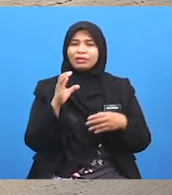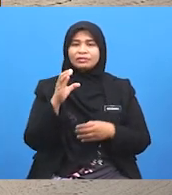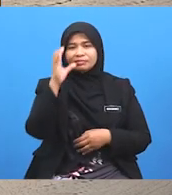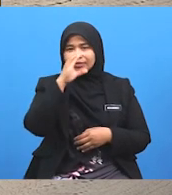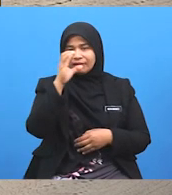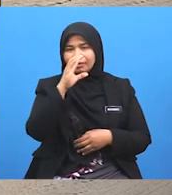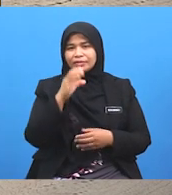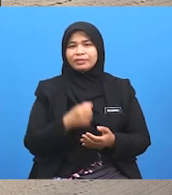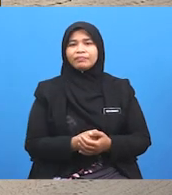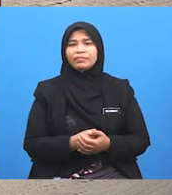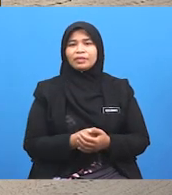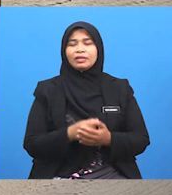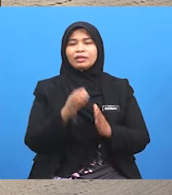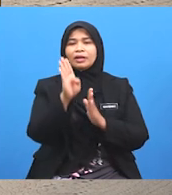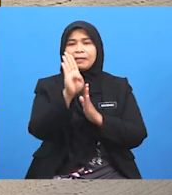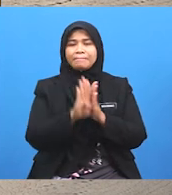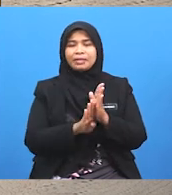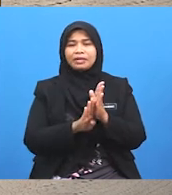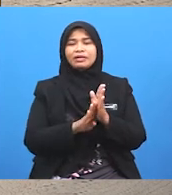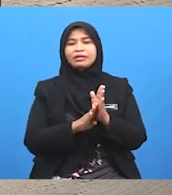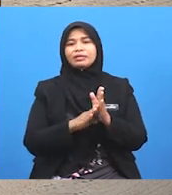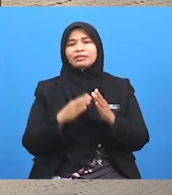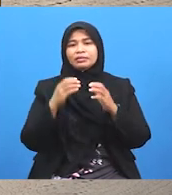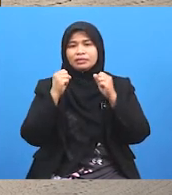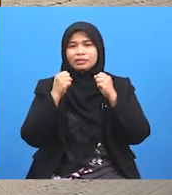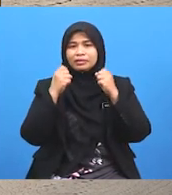seterusnya. Berdedikasi. Pandainya.